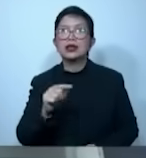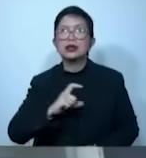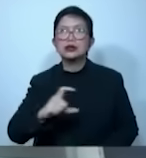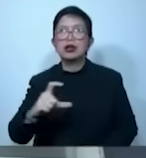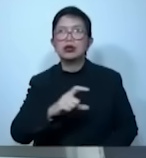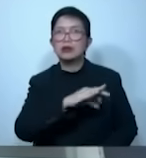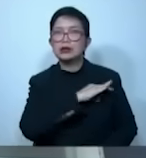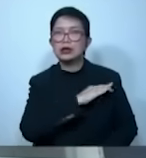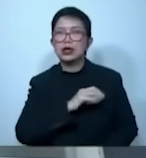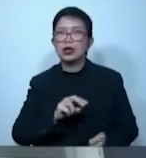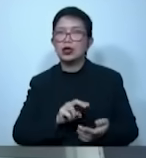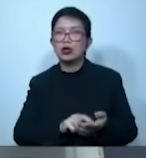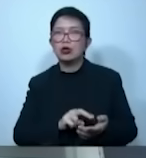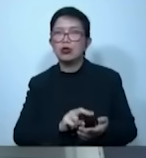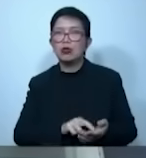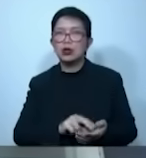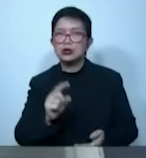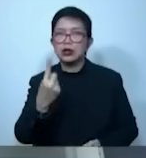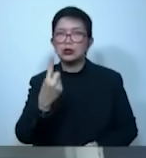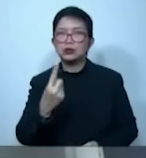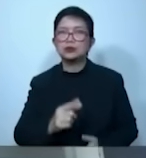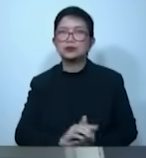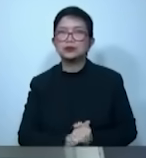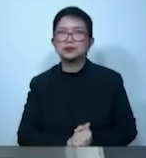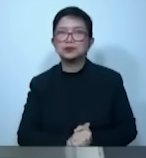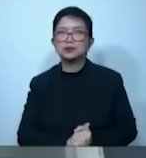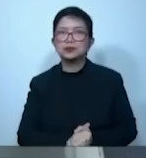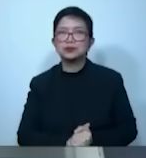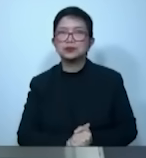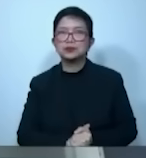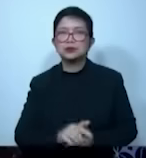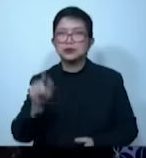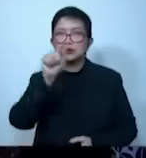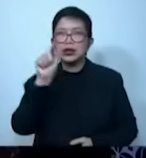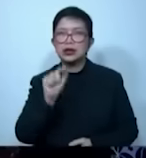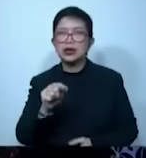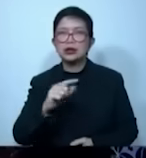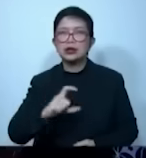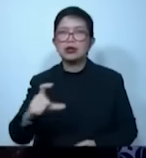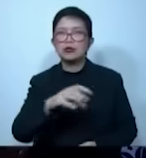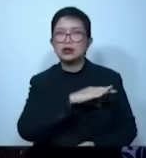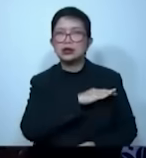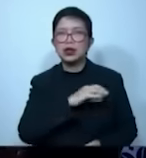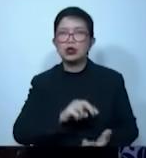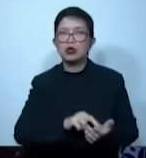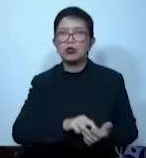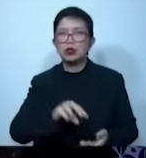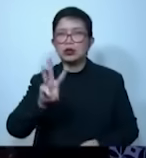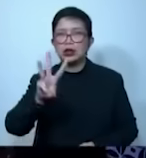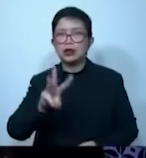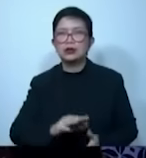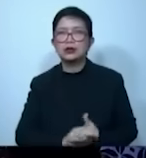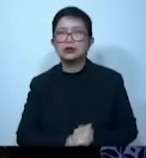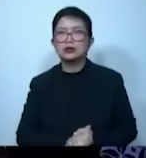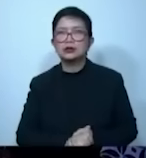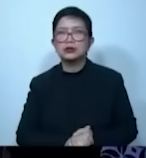Presiden nomor urut S untuk kemudian bertanya kepada calon Presiden nomor urut 3 waktu